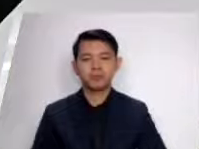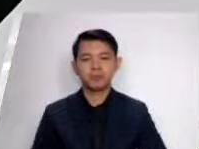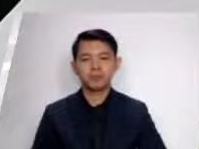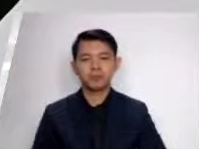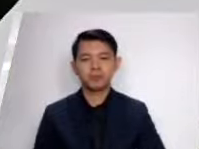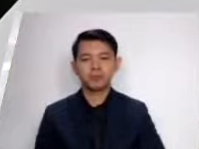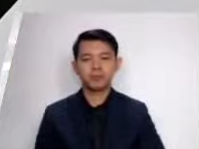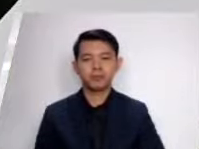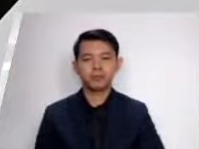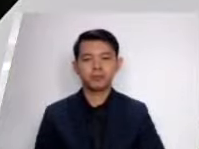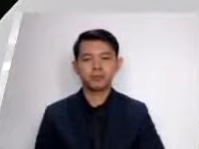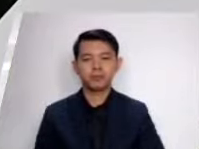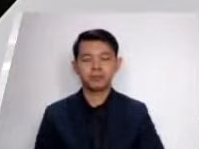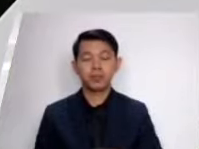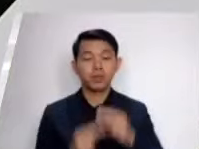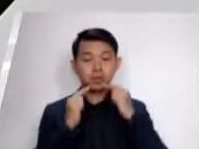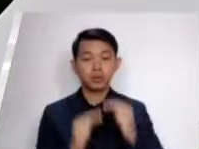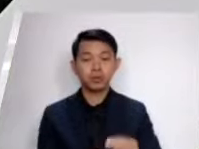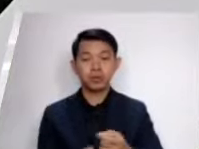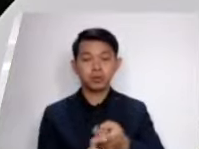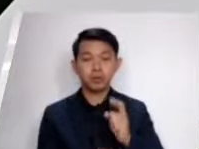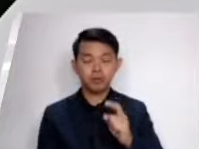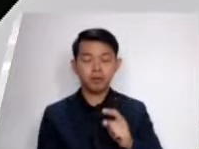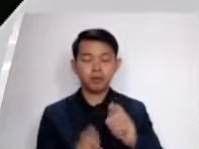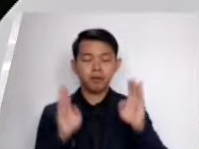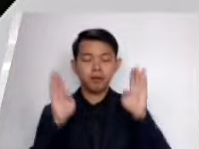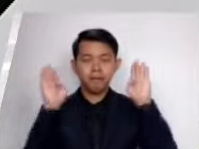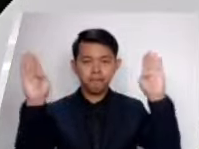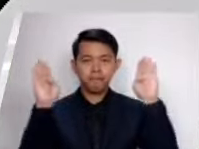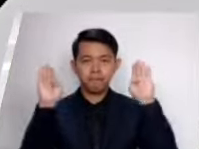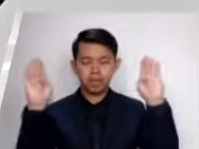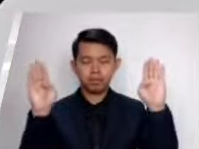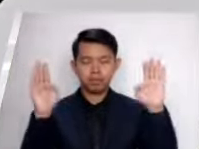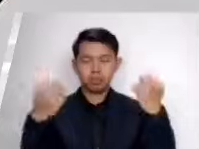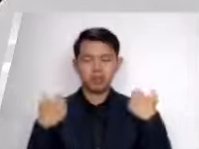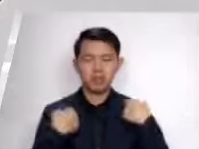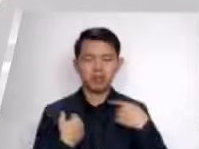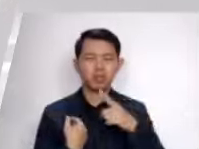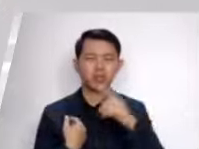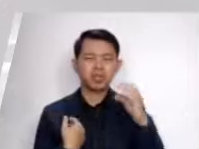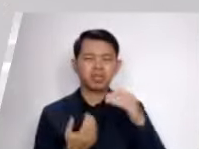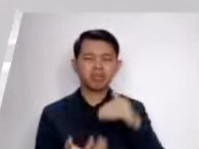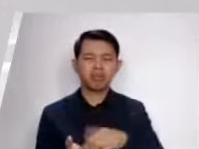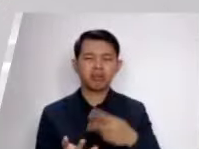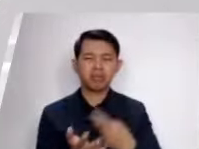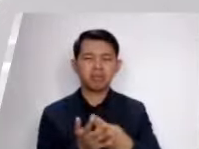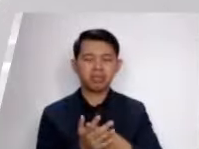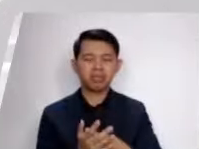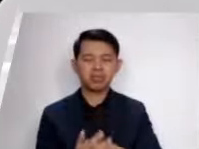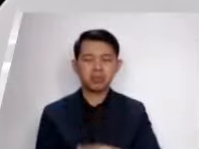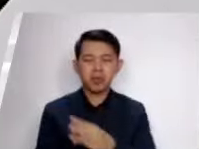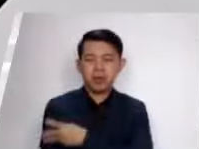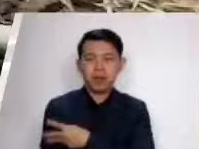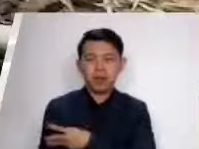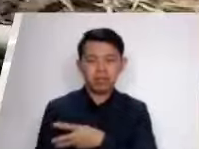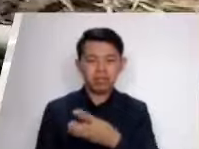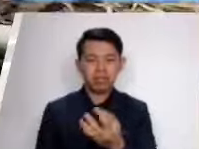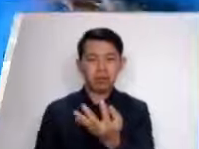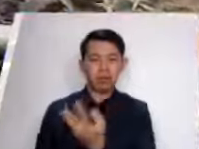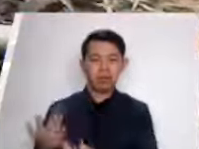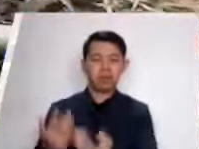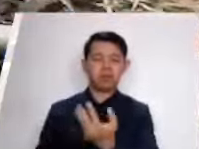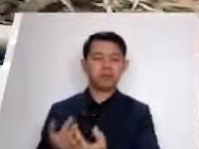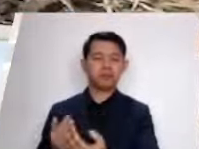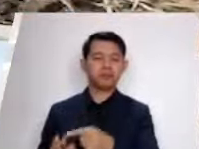Balita naman mula sa Kibungan, Benguet, mahigit sa 100,000 pisong halaga ng marijuana seedlings ang sinunog. Nadiskubre ang mga ito